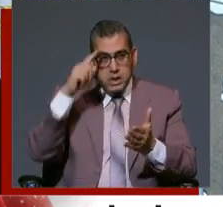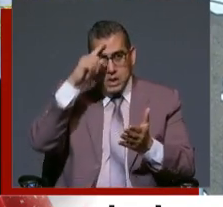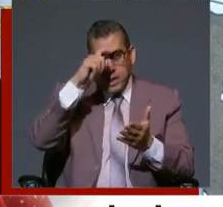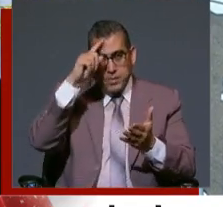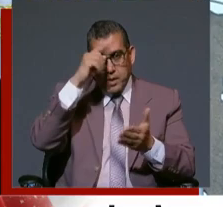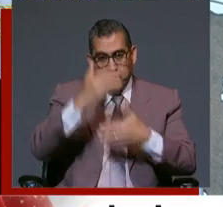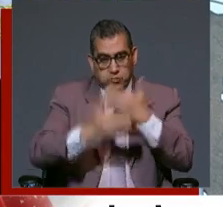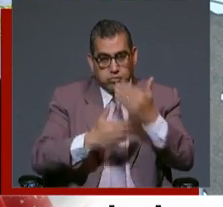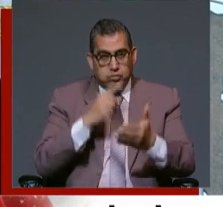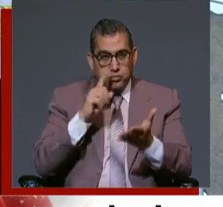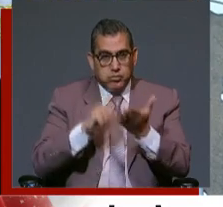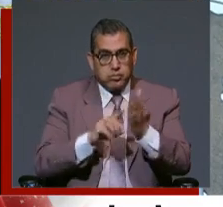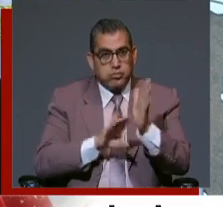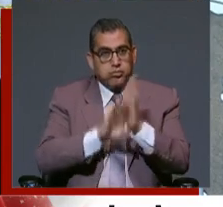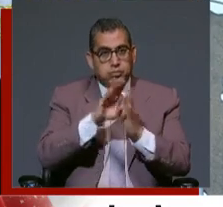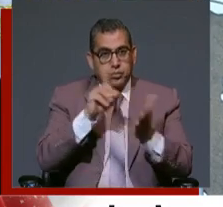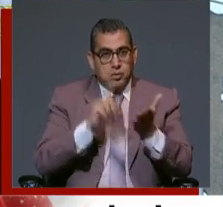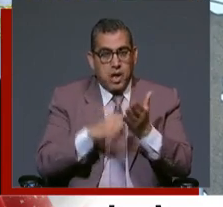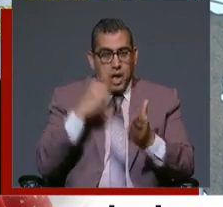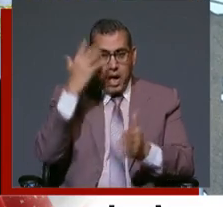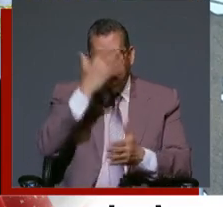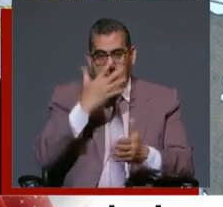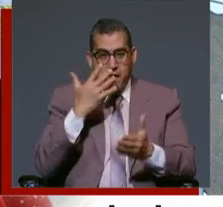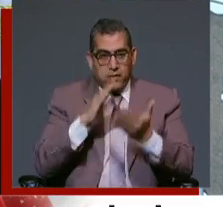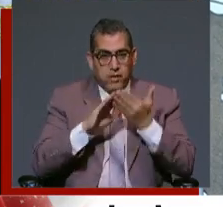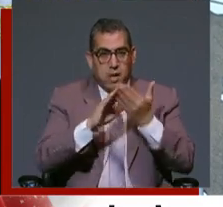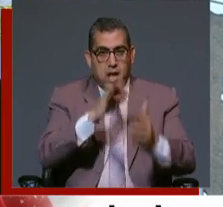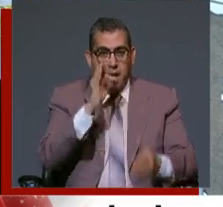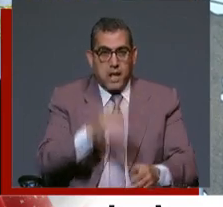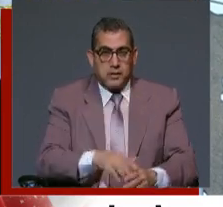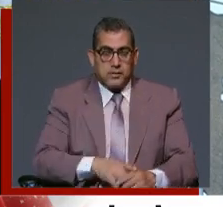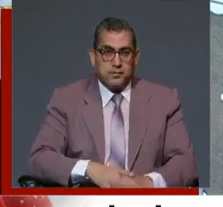تنمية أفريقيا.